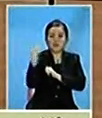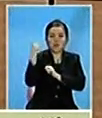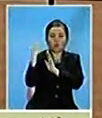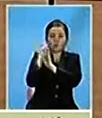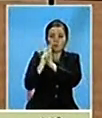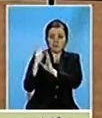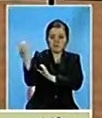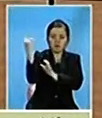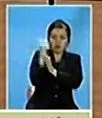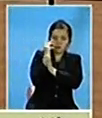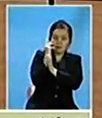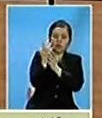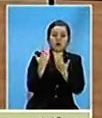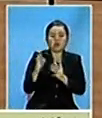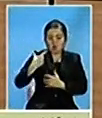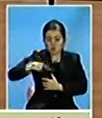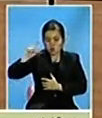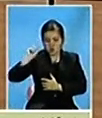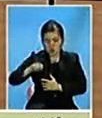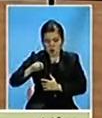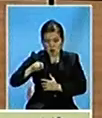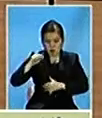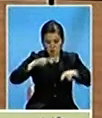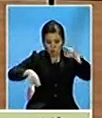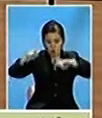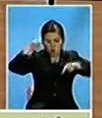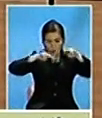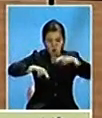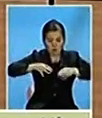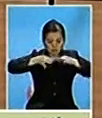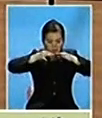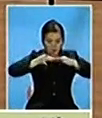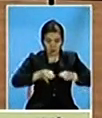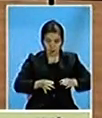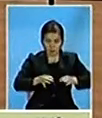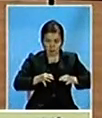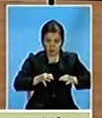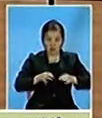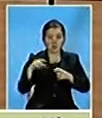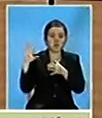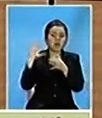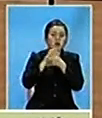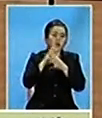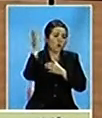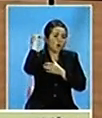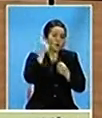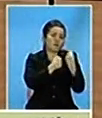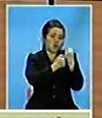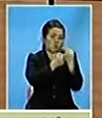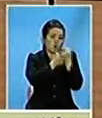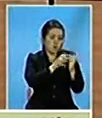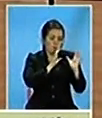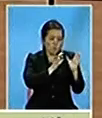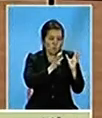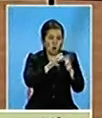มายศาลปกครองกลางได้พิพากษาว่าการสลายการชุมนุมในวันนั้นในประการ